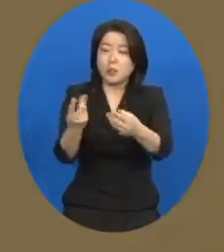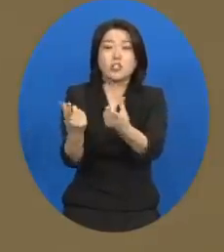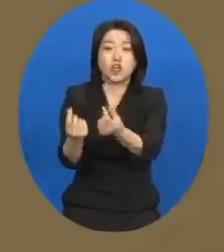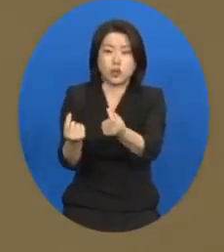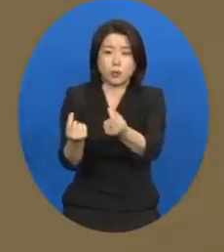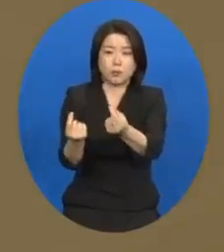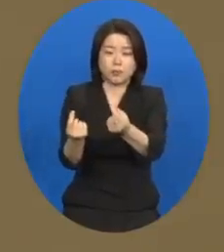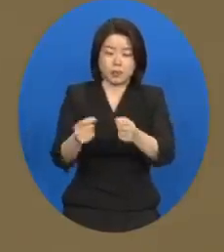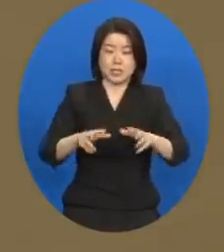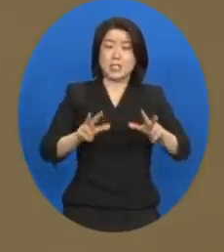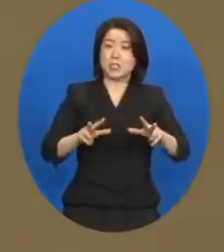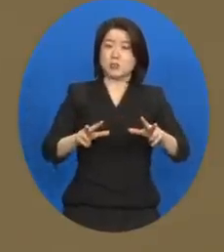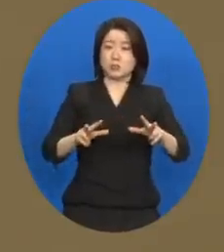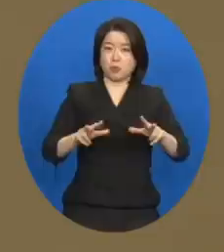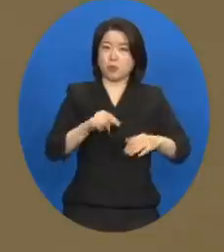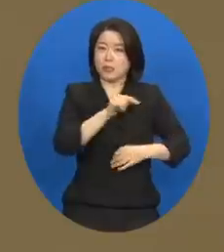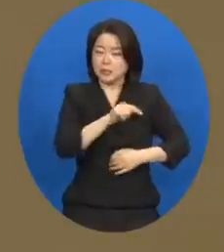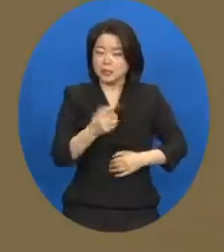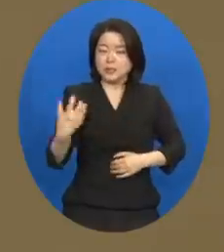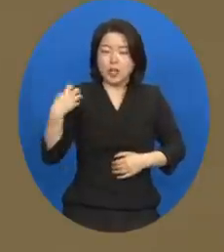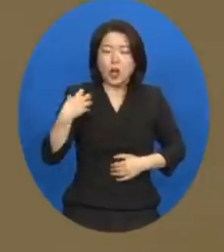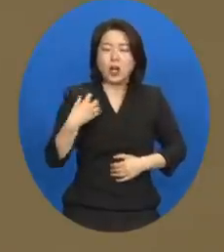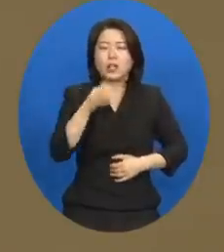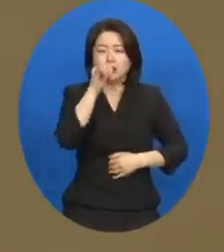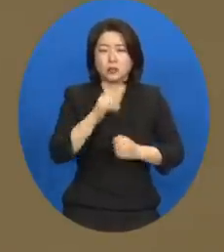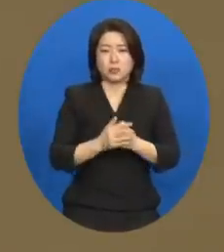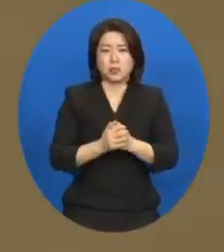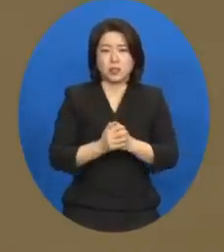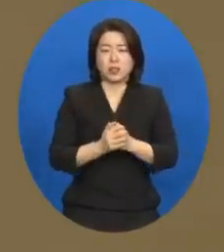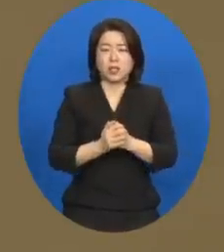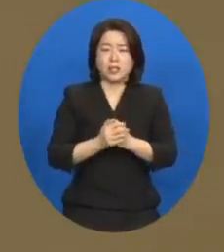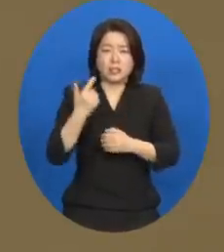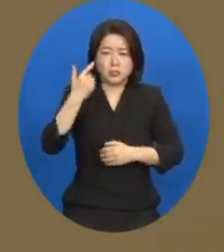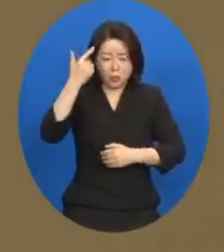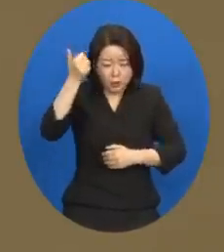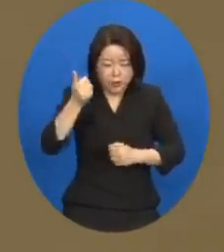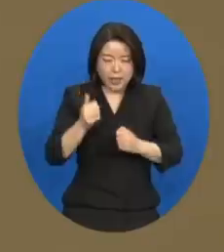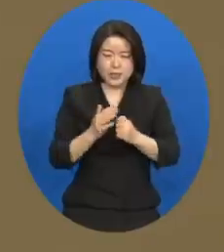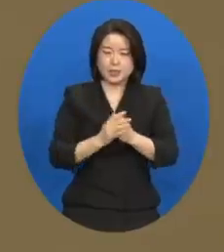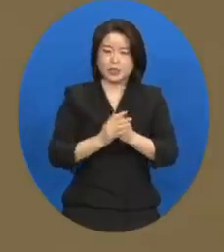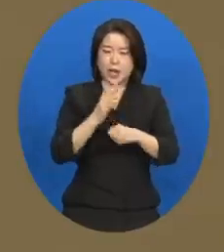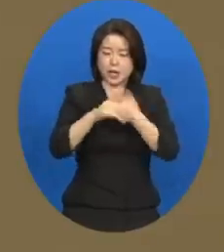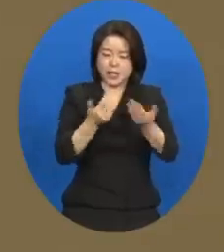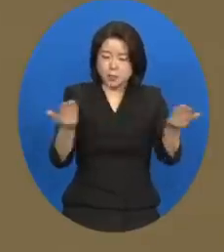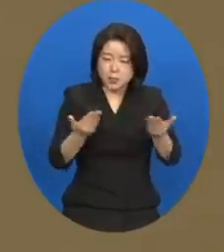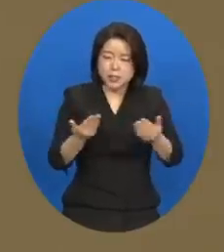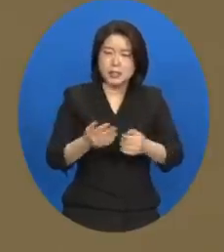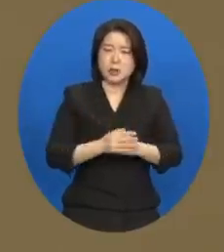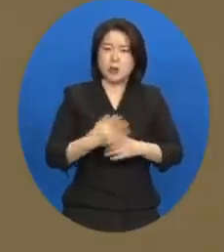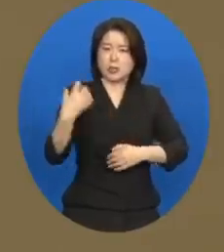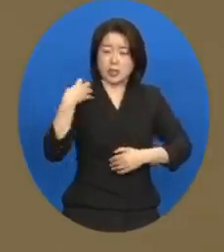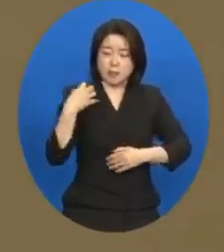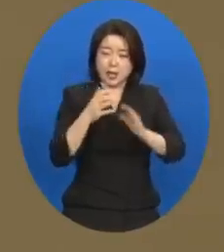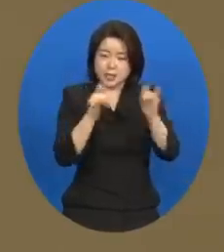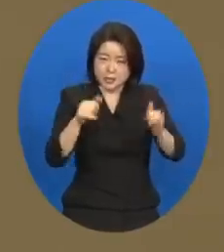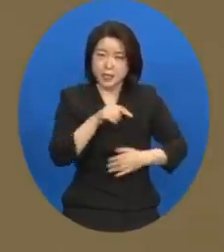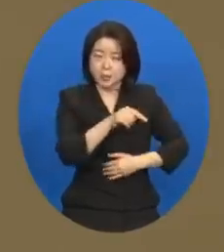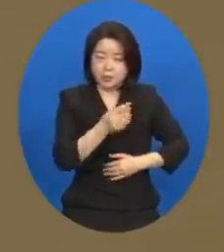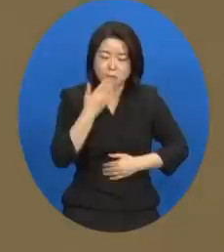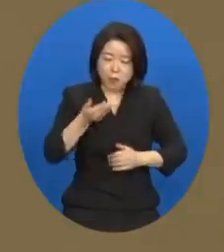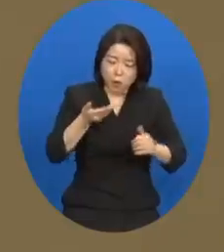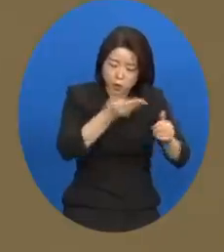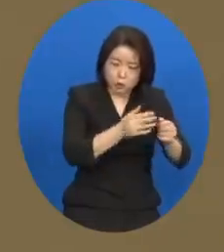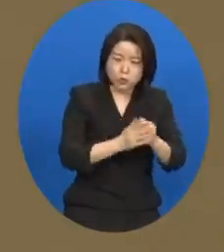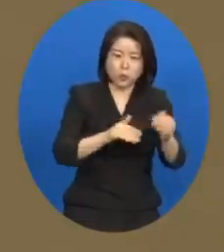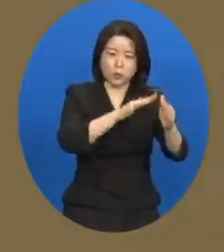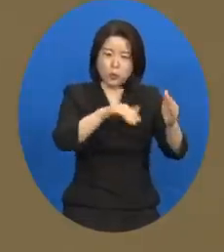그 사역자들을 먹이고 그리고 그들을 돌보고 그들도 가정을 꾸리고 그들도